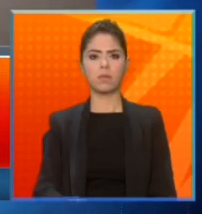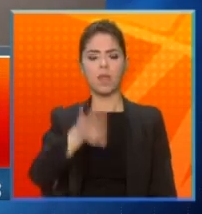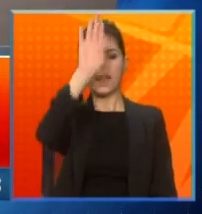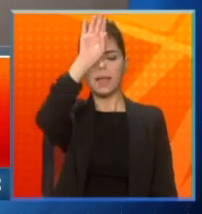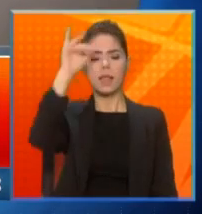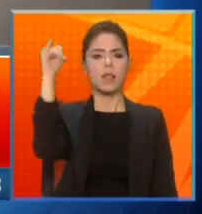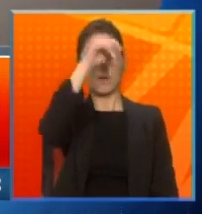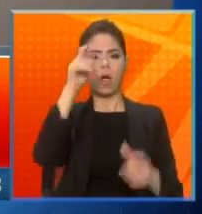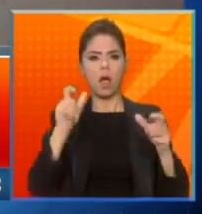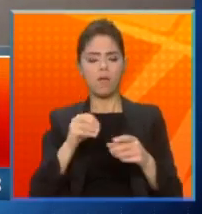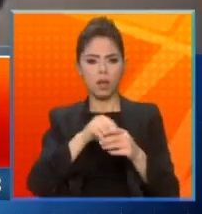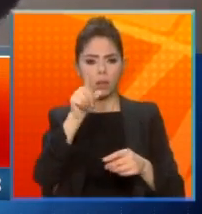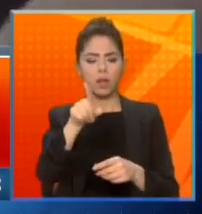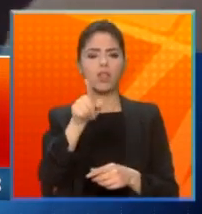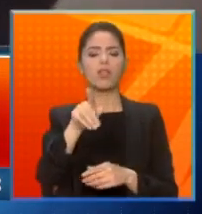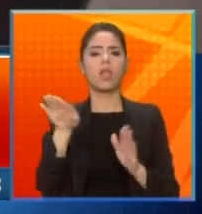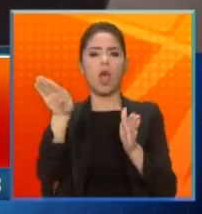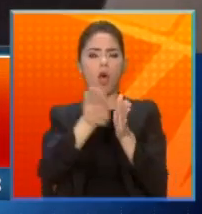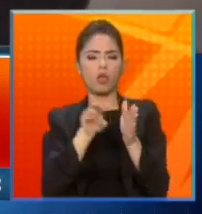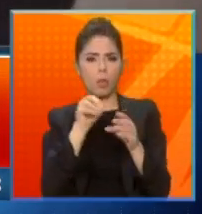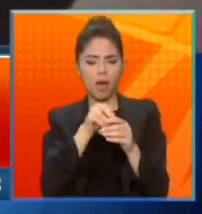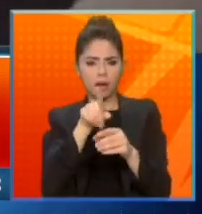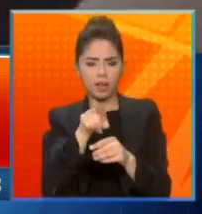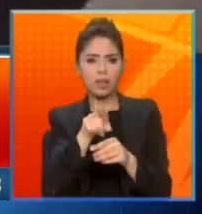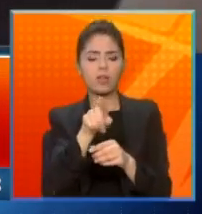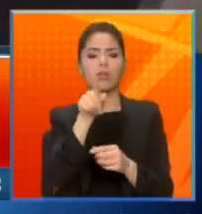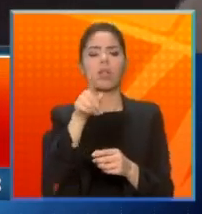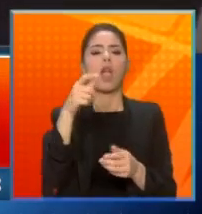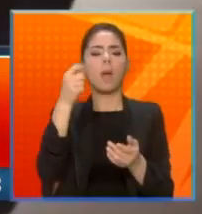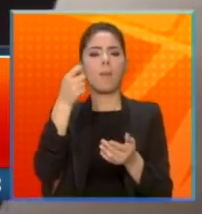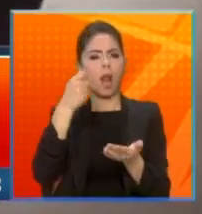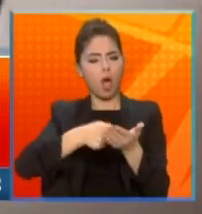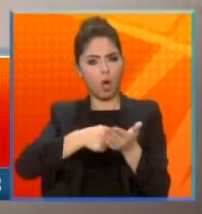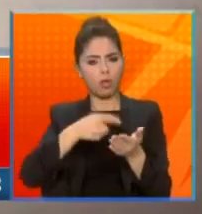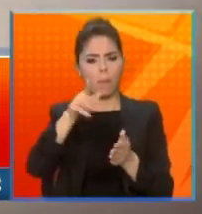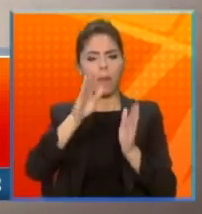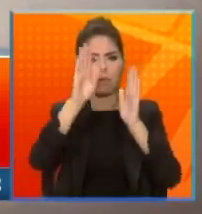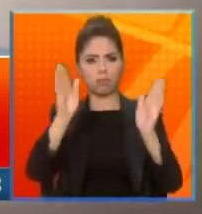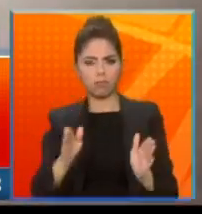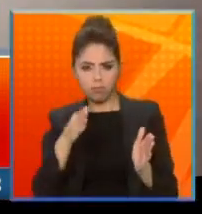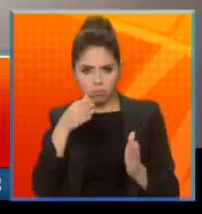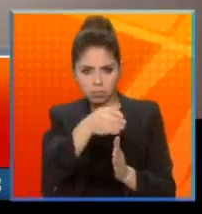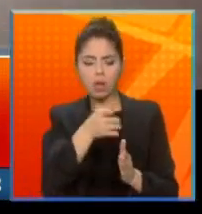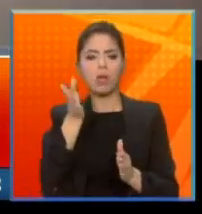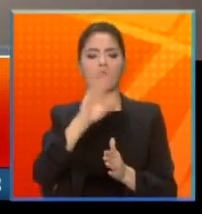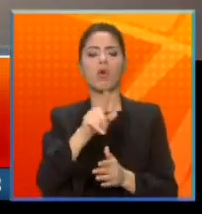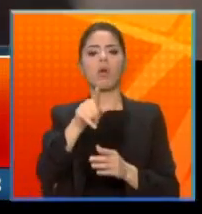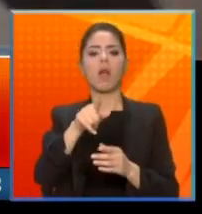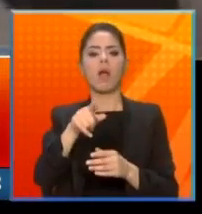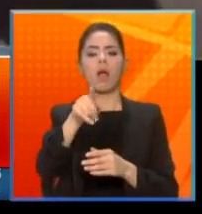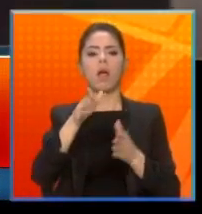İstanbul Havalimanı Mavi Otoparkı'nda bir yolcu otopark ücretini ödemek için makinenin önüne geldi. Ne olduysa cihaza bir anda tekme